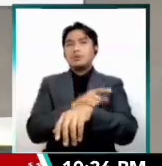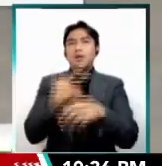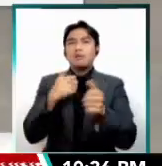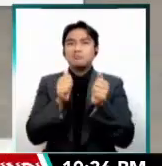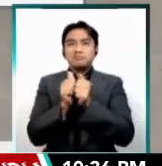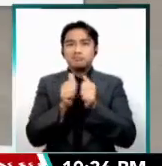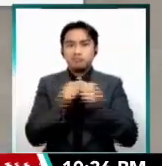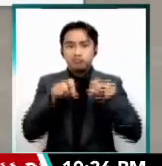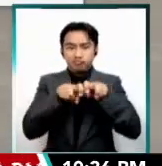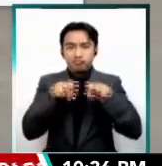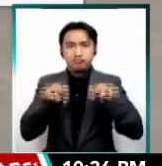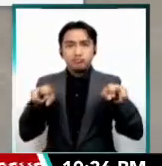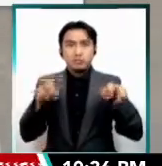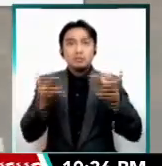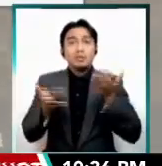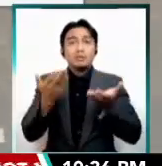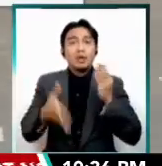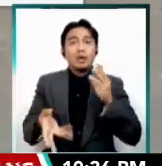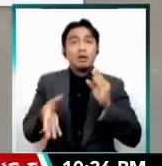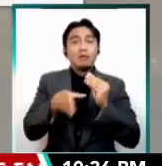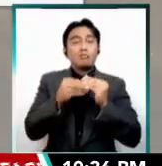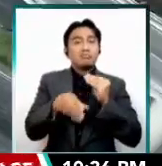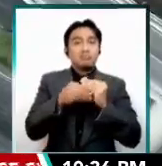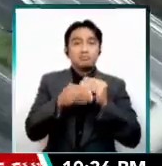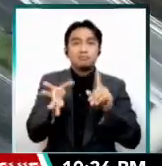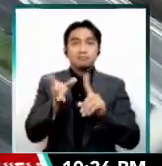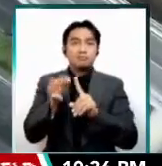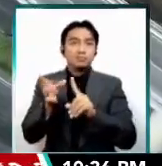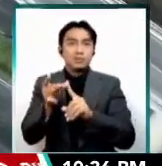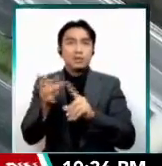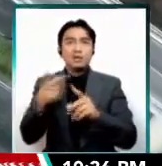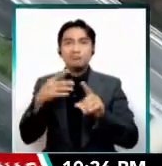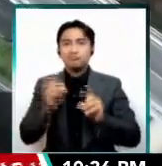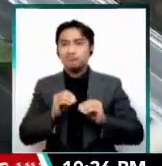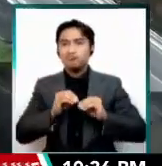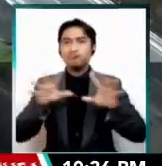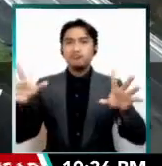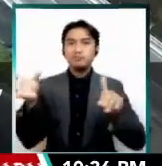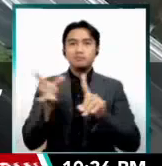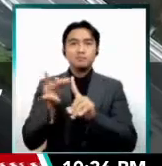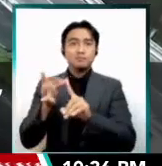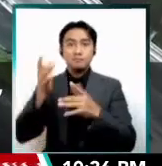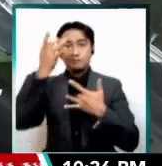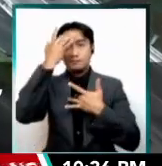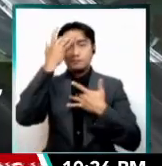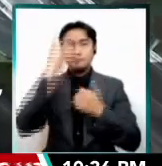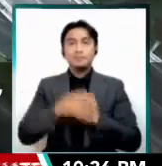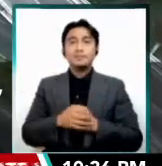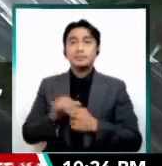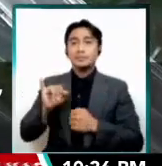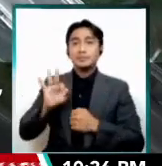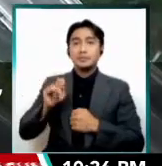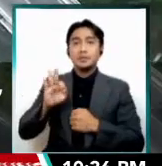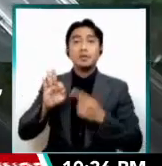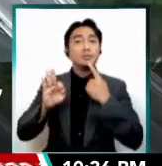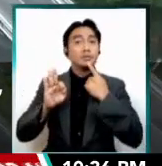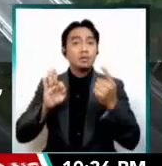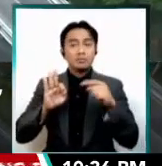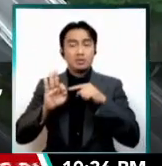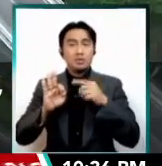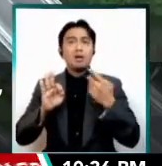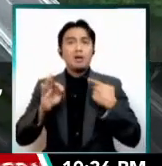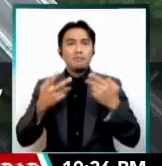definitely increase yung risk ng transmission ng sakit. Ayon sa IATF, malaki naman ang posibilidad na mag-alert